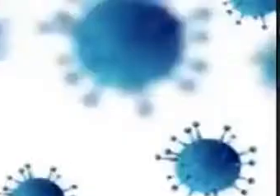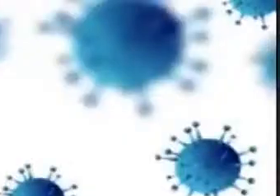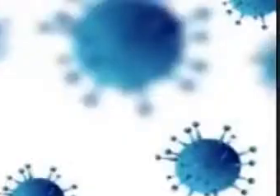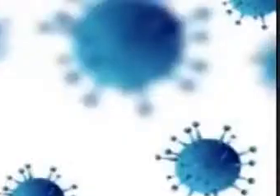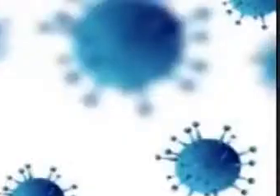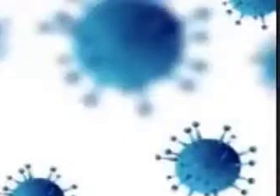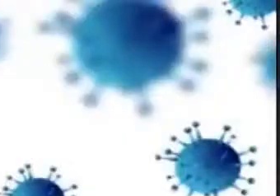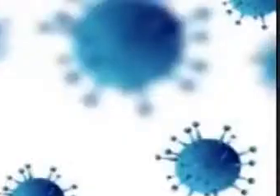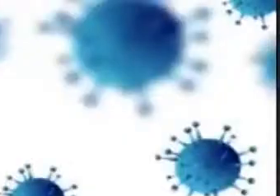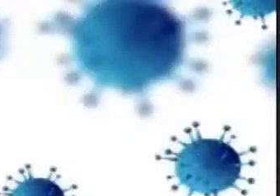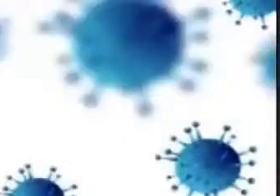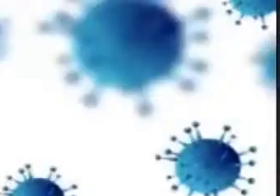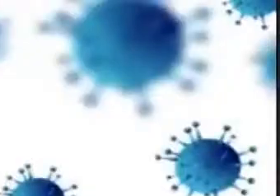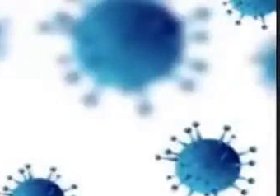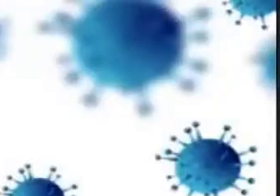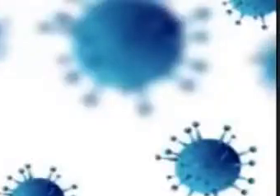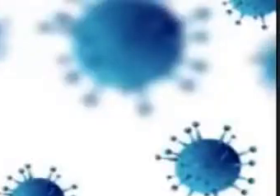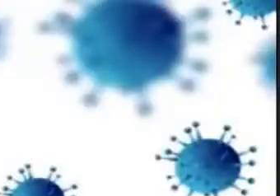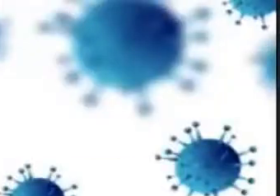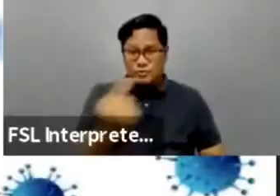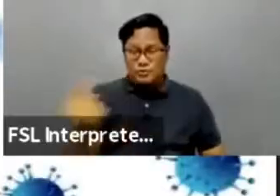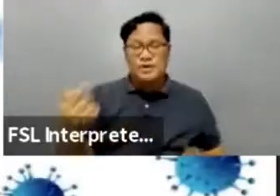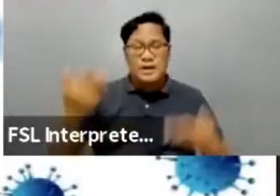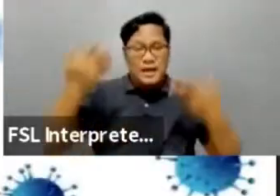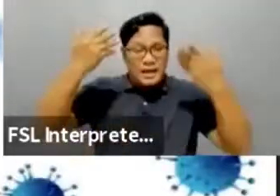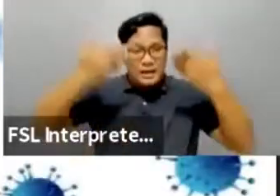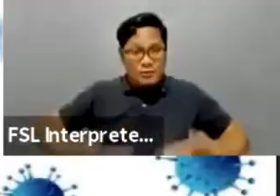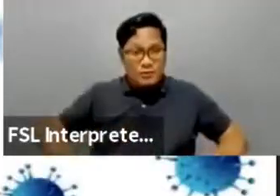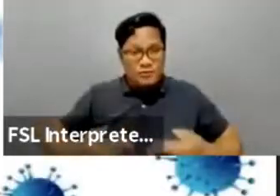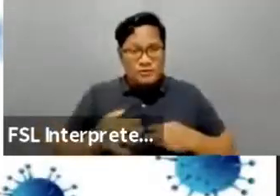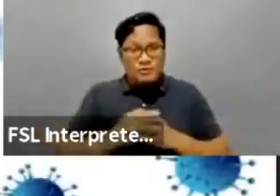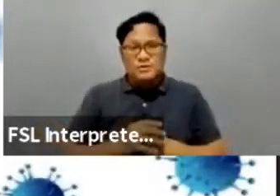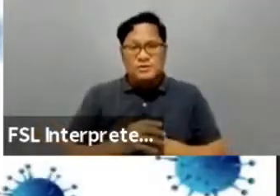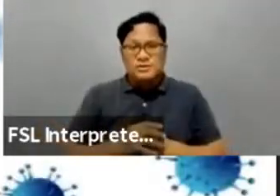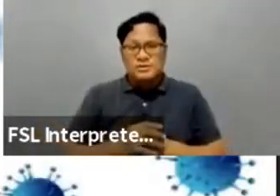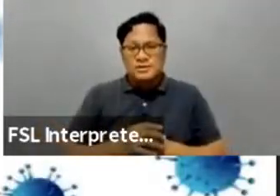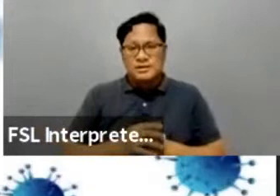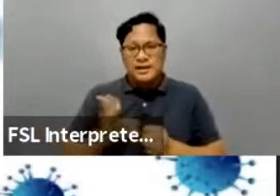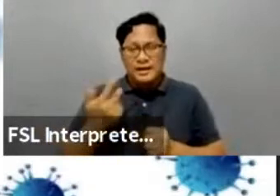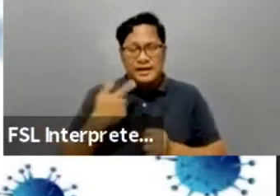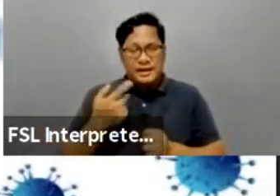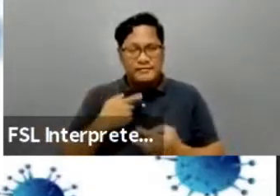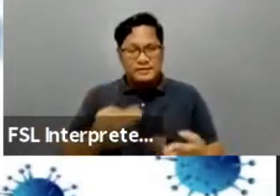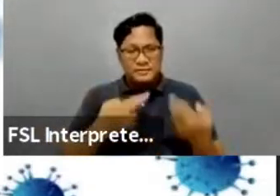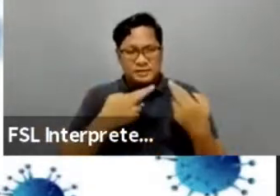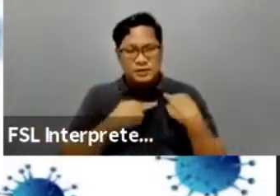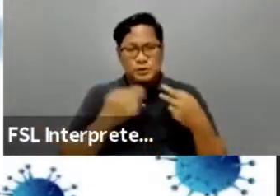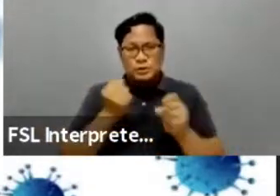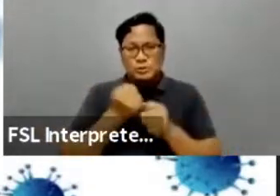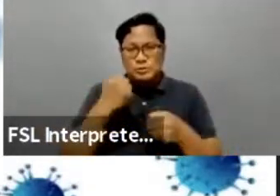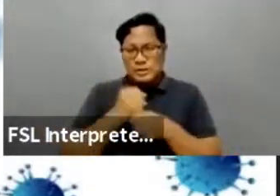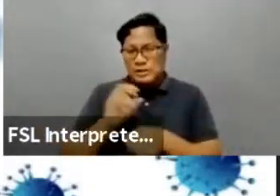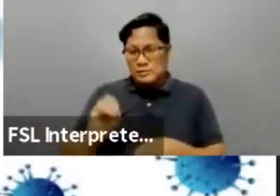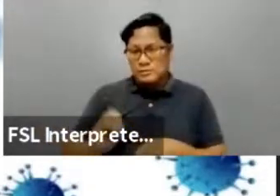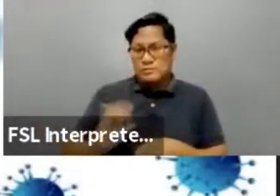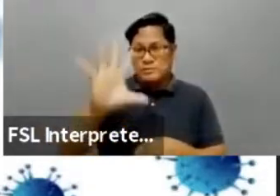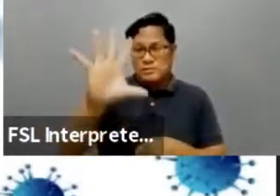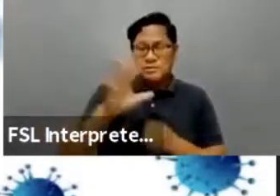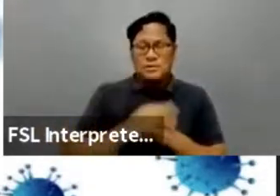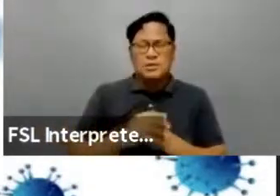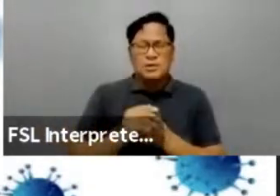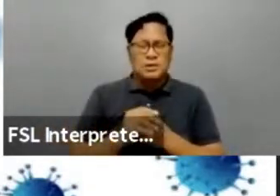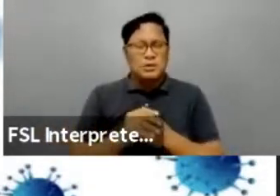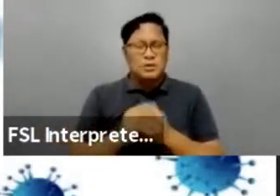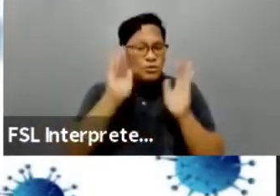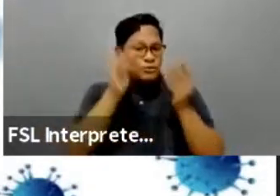Magandang hapon sa inyong lahat. Ako po ay naatasan na gumawa ng isang presentasyon tungkol